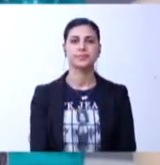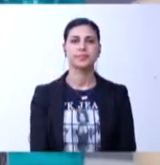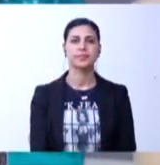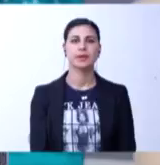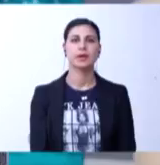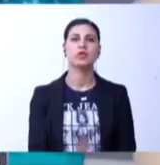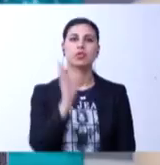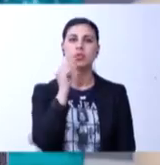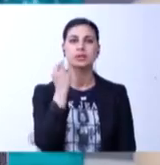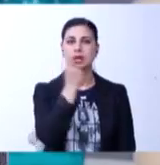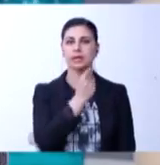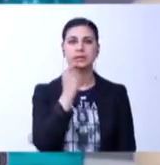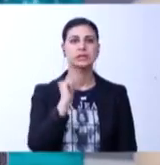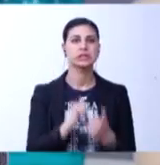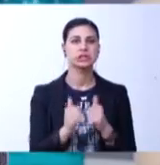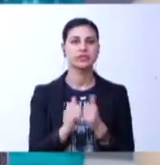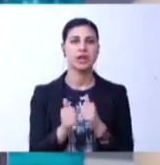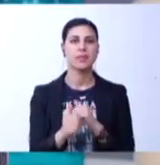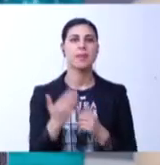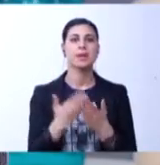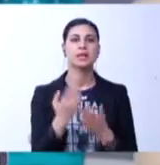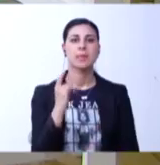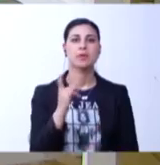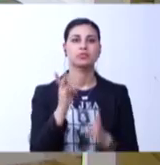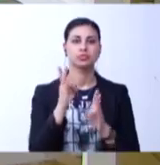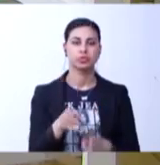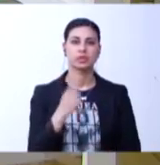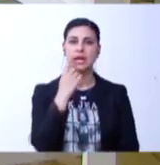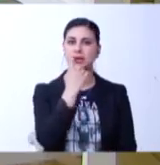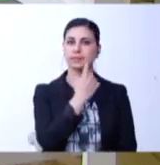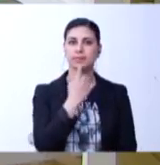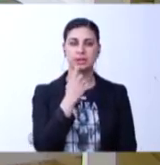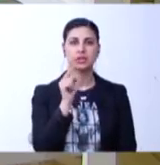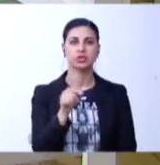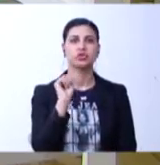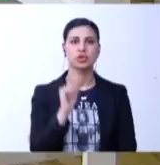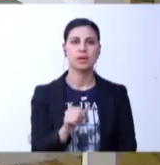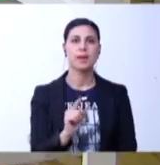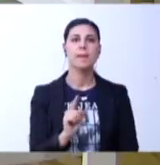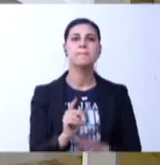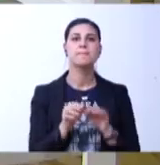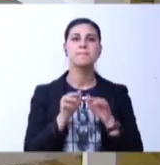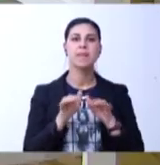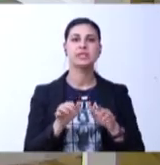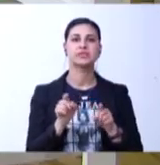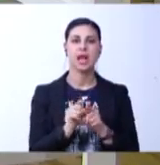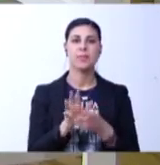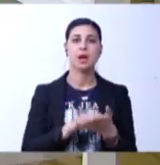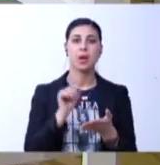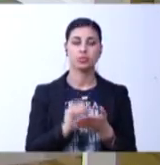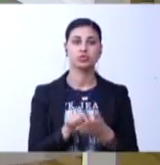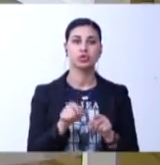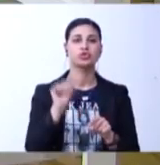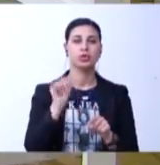განსაკუთრებით ცვლადი თანკბილვის დროს, თუ კი ბავშვს დაუზიანდა კბილი, შეიძლება იქ ფესვიც დაზიანდეს და ამის შემდეგ უკვე